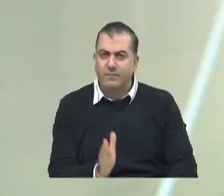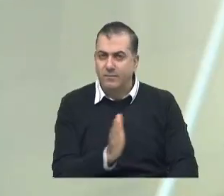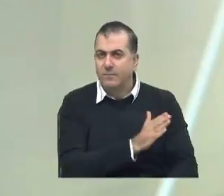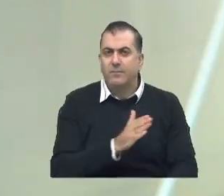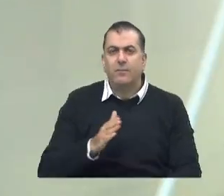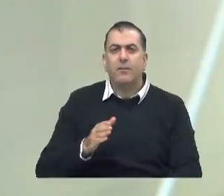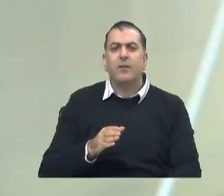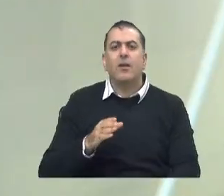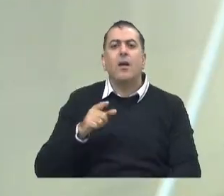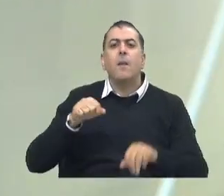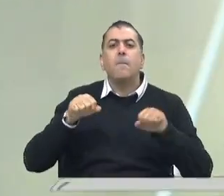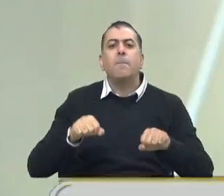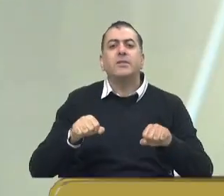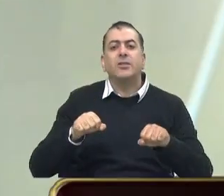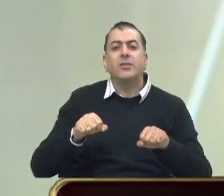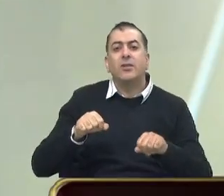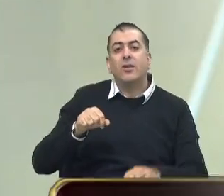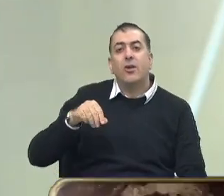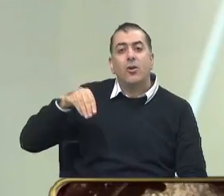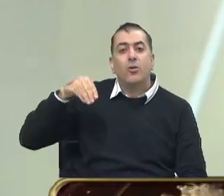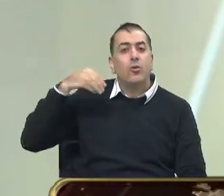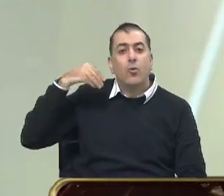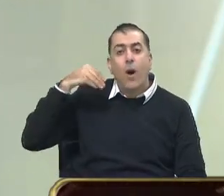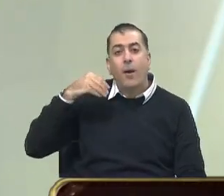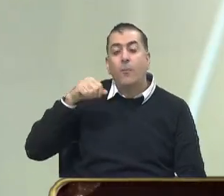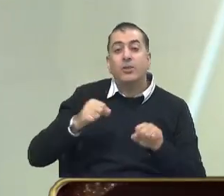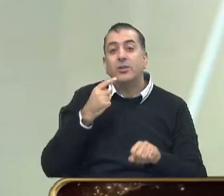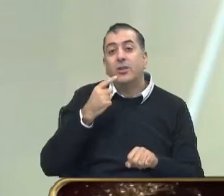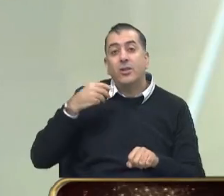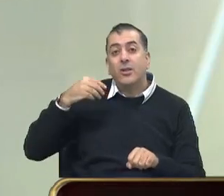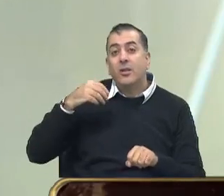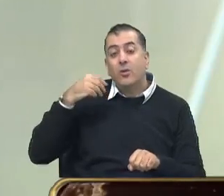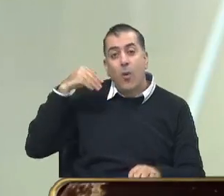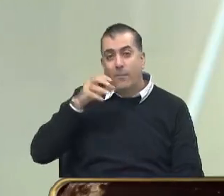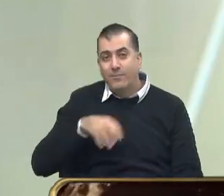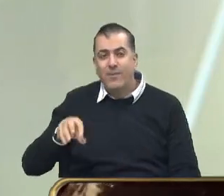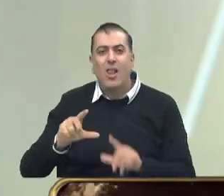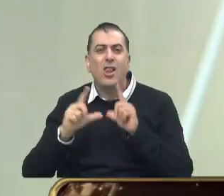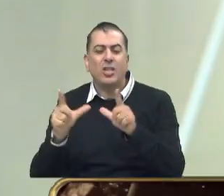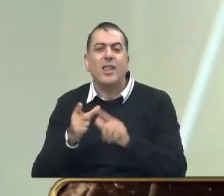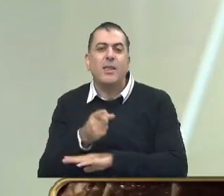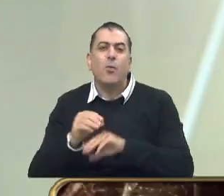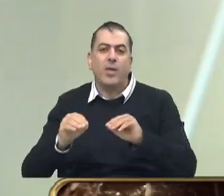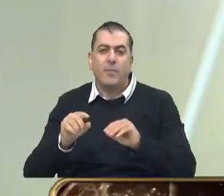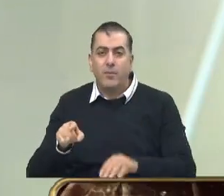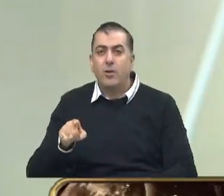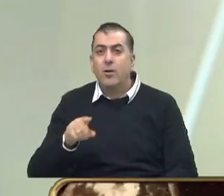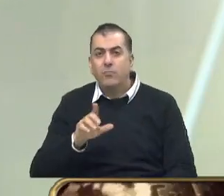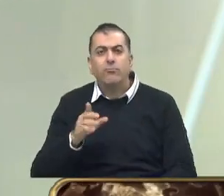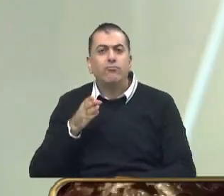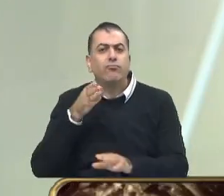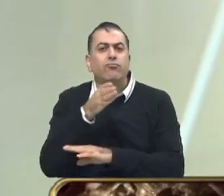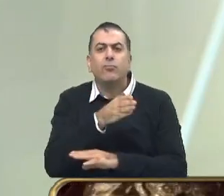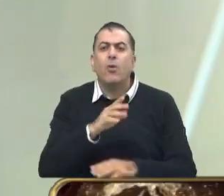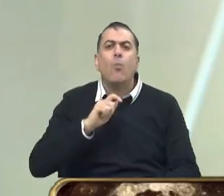ناقشت لجنه التربيه والتعليم برئاسه رئيس اللجنه النائب الدكتور بلال المومني التحديات التي تواجه مجالس التطوير